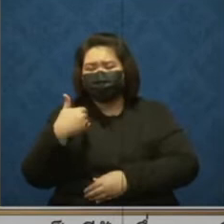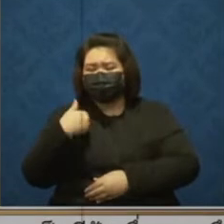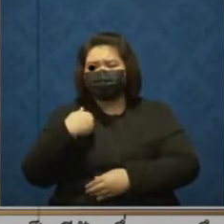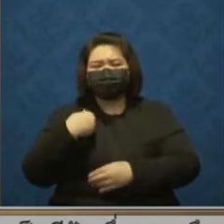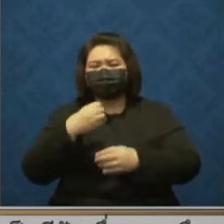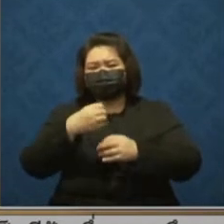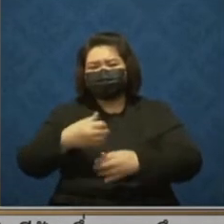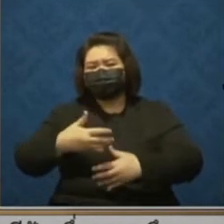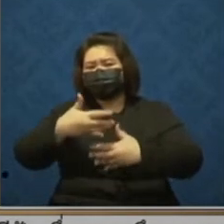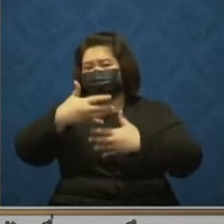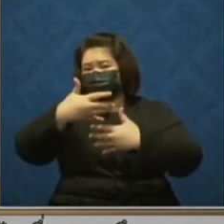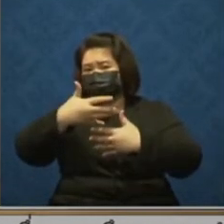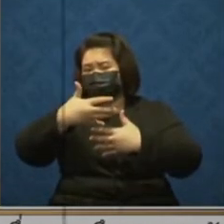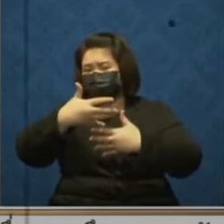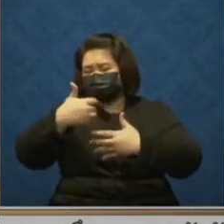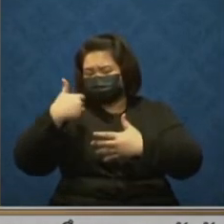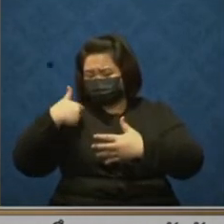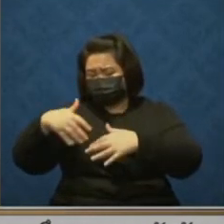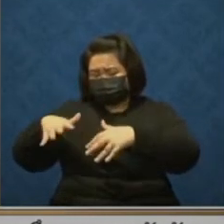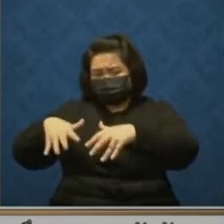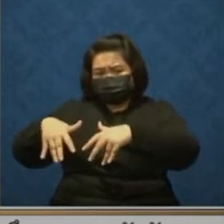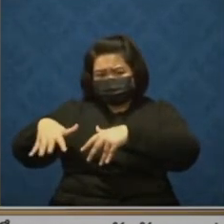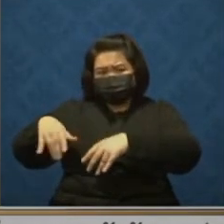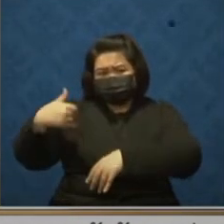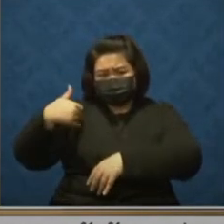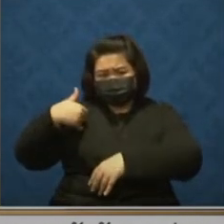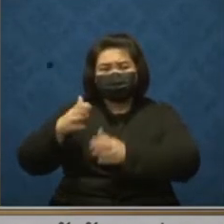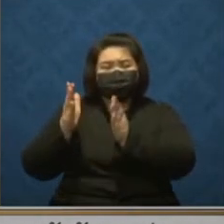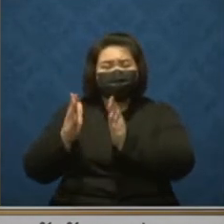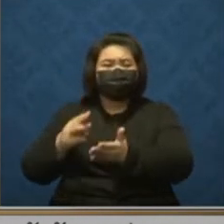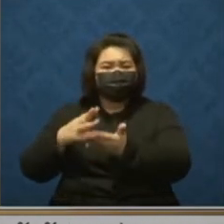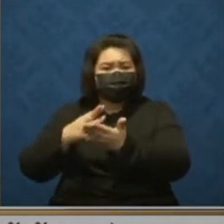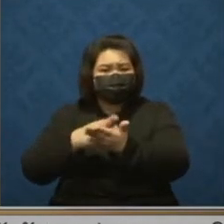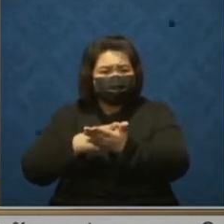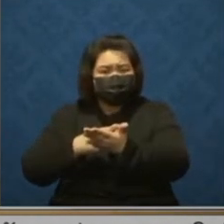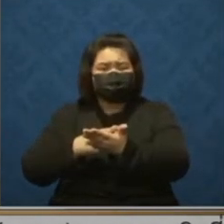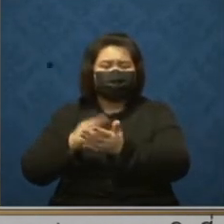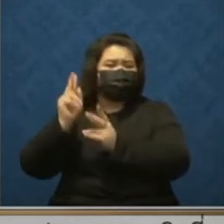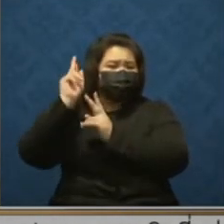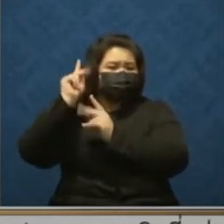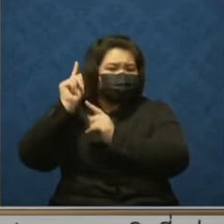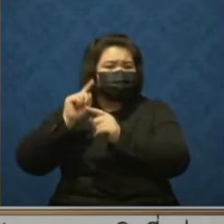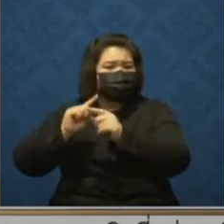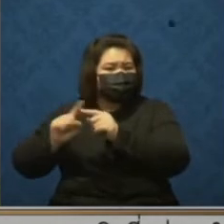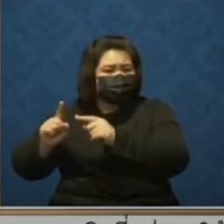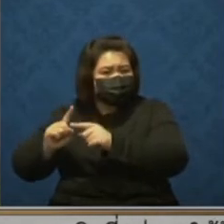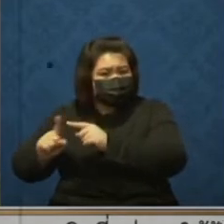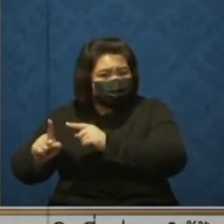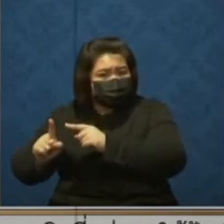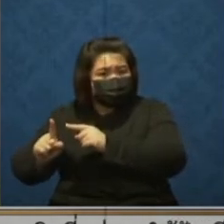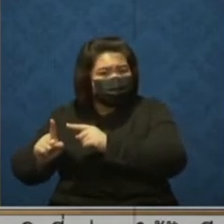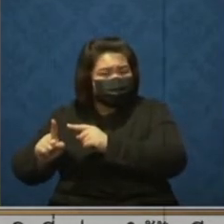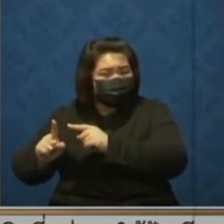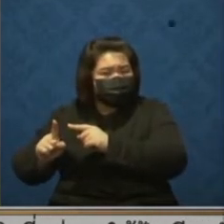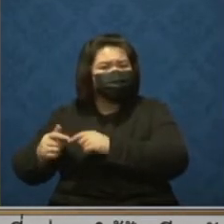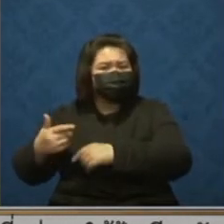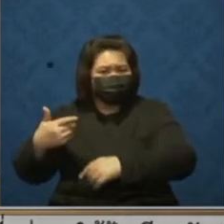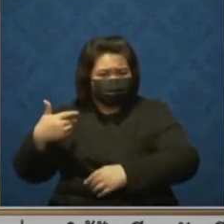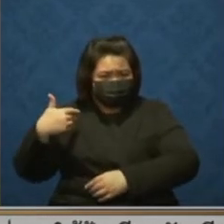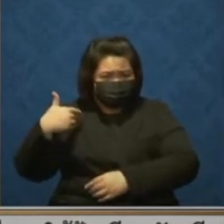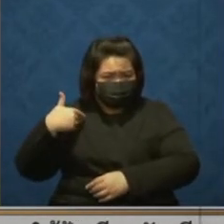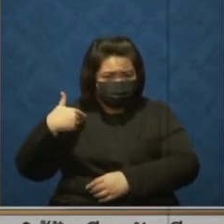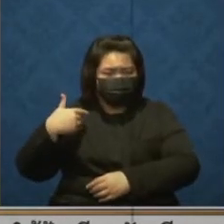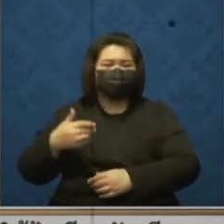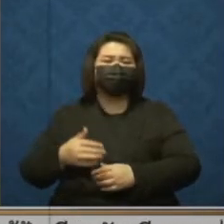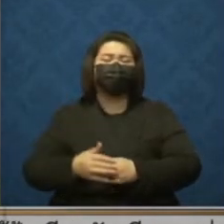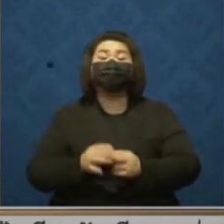ตุลาธนไปถึงประชาชนนักวิชาการสื่อมวลชนทั่วไปครับแต่ว่าจะเป็นปกรณ์อารีกุลสมบัติบุญงามอนงค์เบญจอาป๋าอุดร